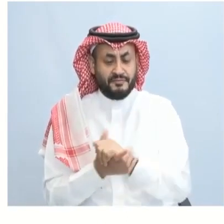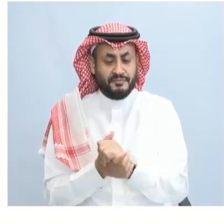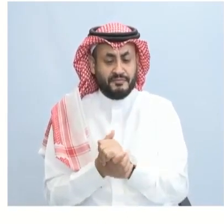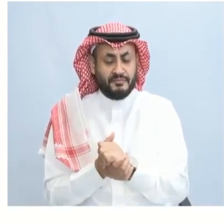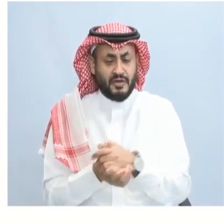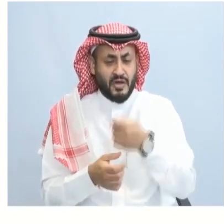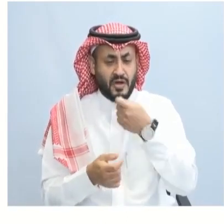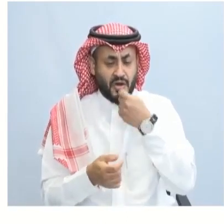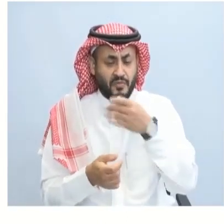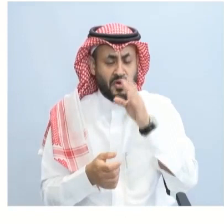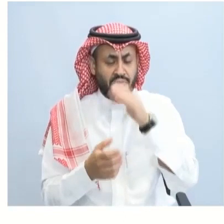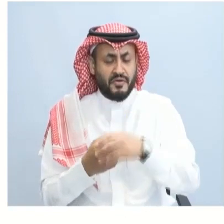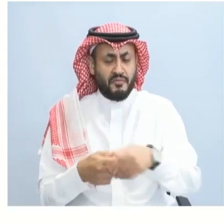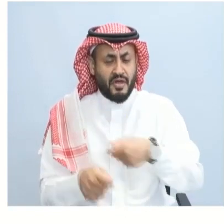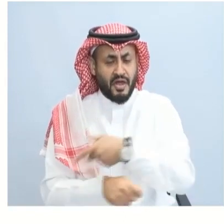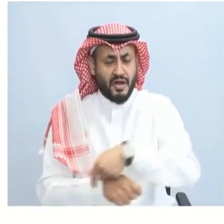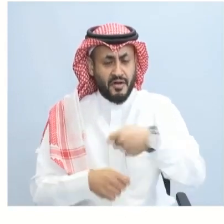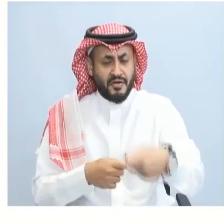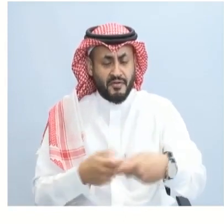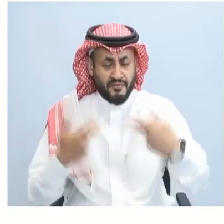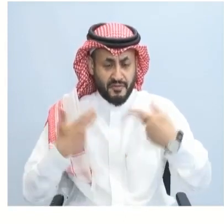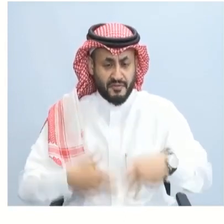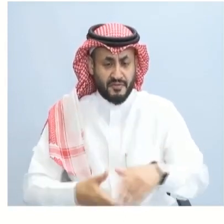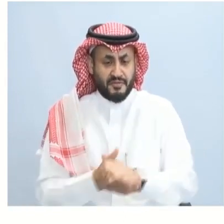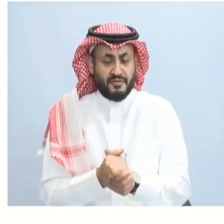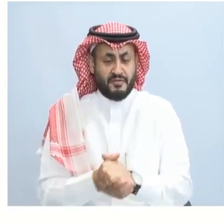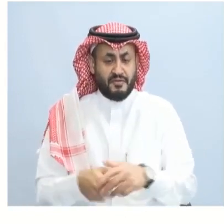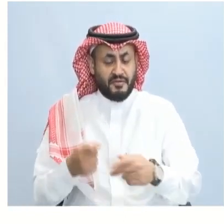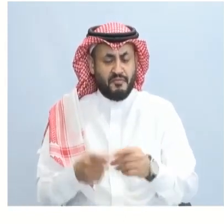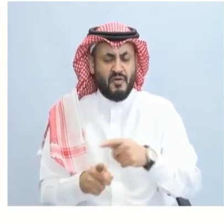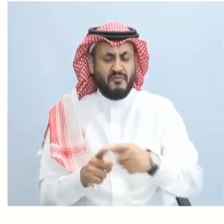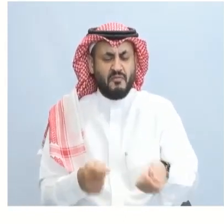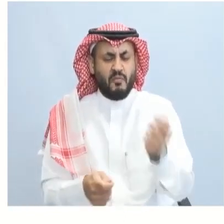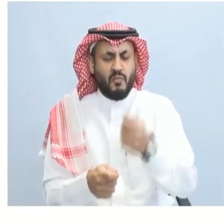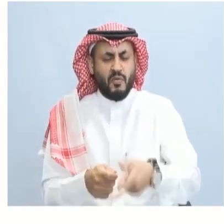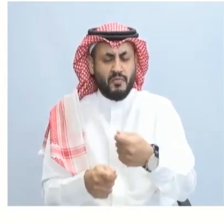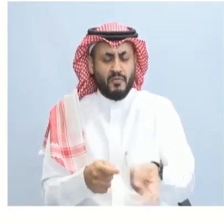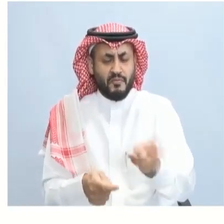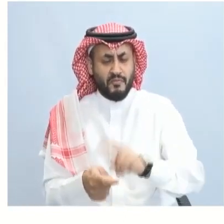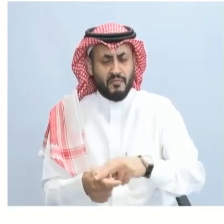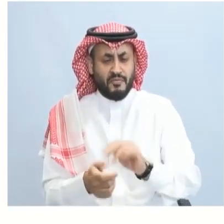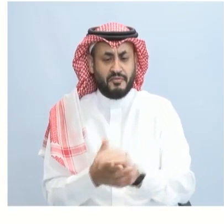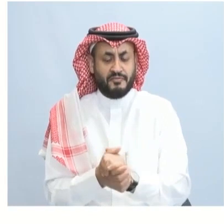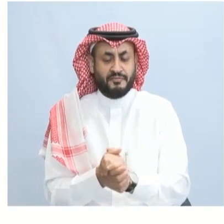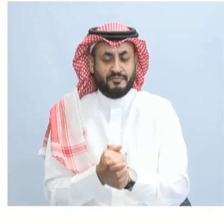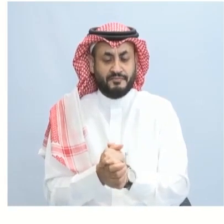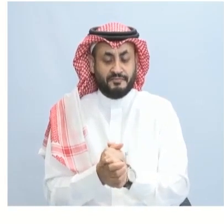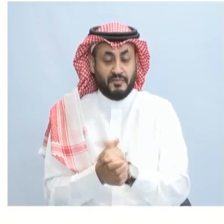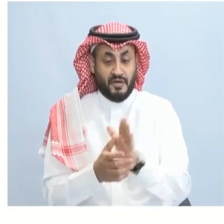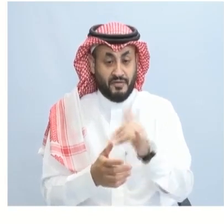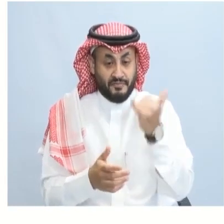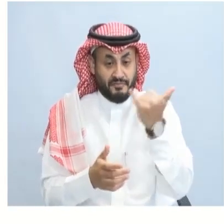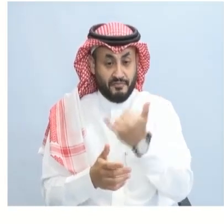كلوا واشربوا وتصدقوا والبسوا ما لم يخالط إسراف ولا مخيلة. So here it is important